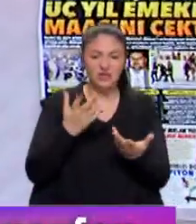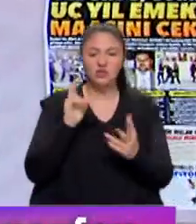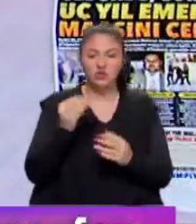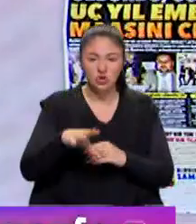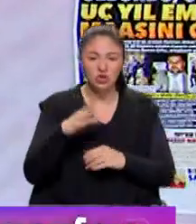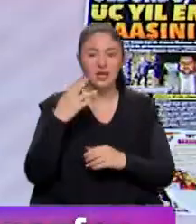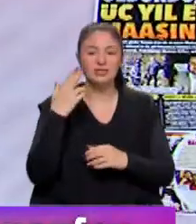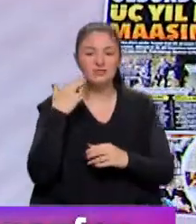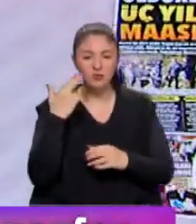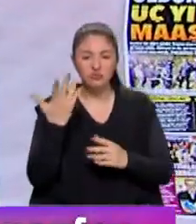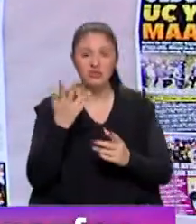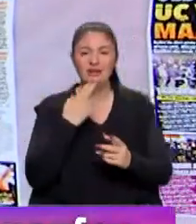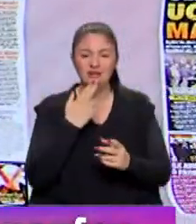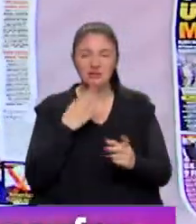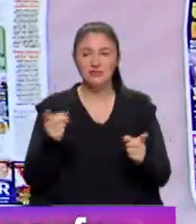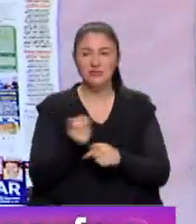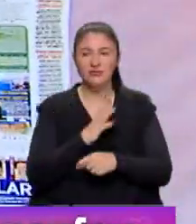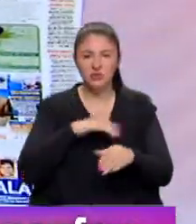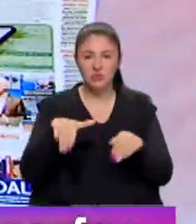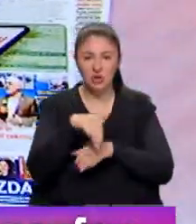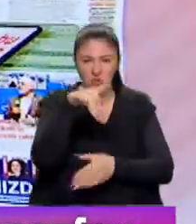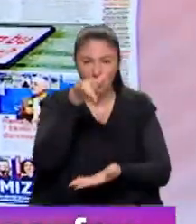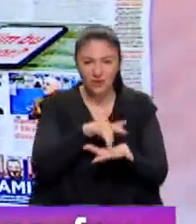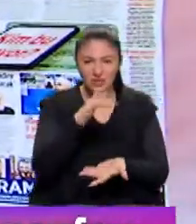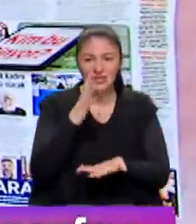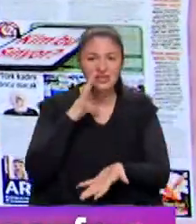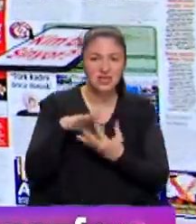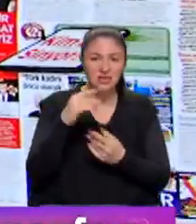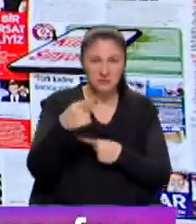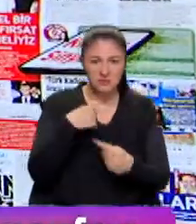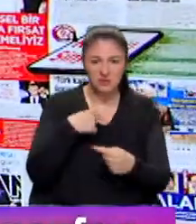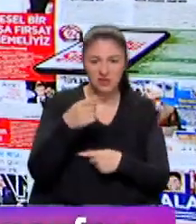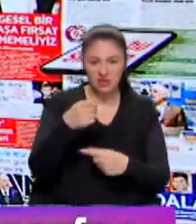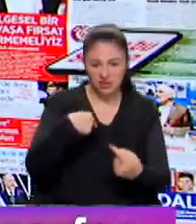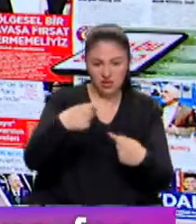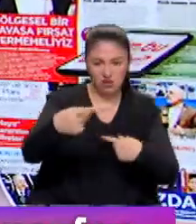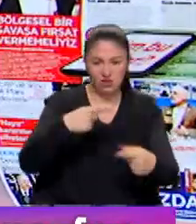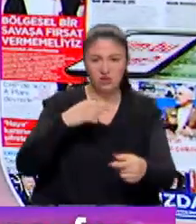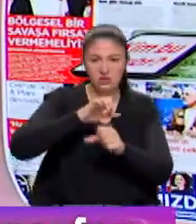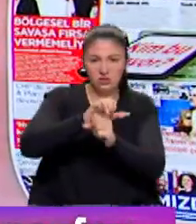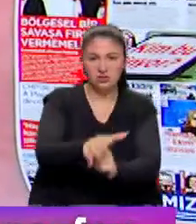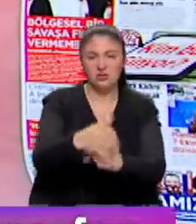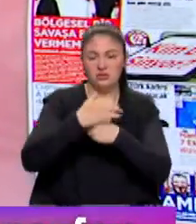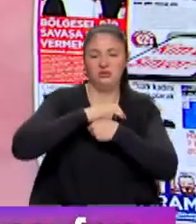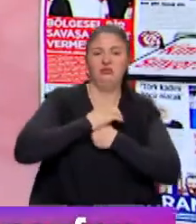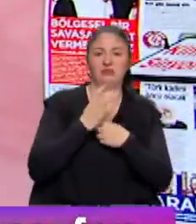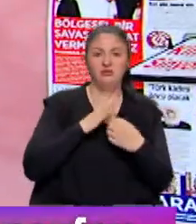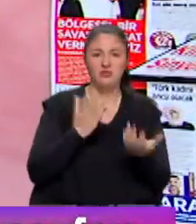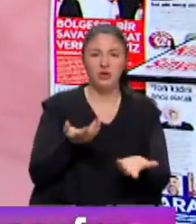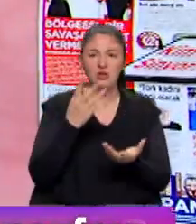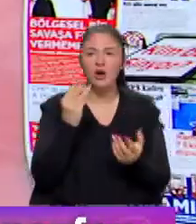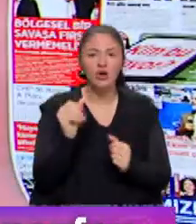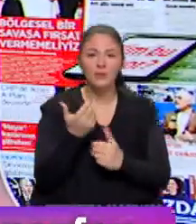siviller, kadınlar var. Sokak ortasında insanların birbirlerine yönelik olarak zorbalıkları var. Daha